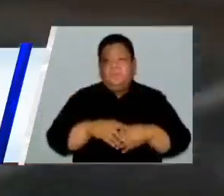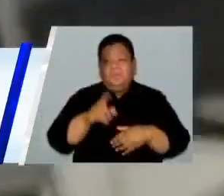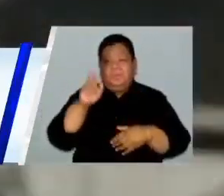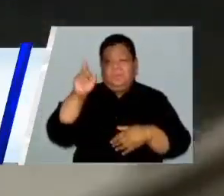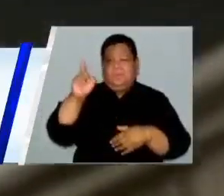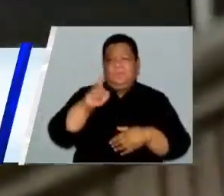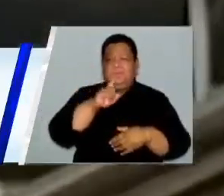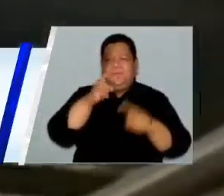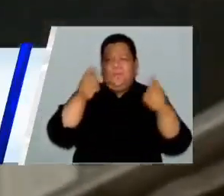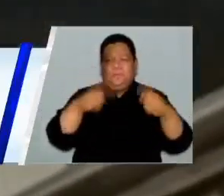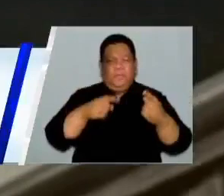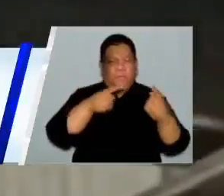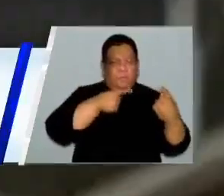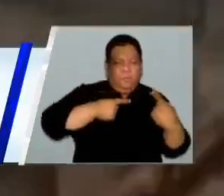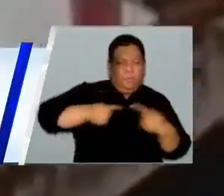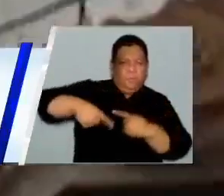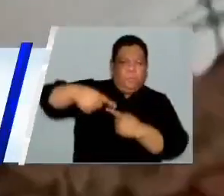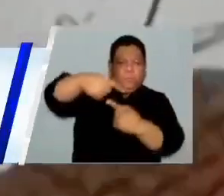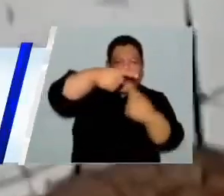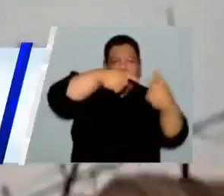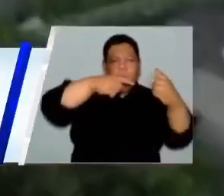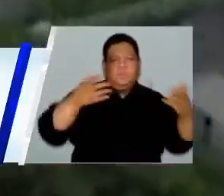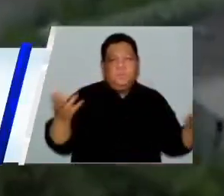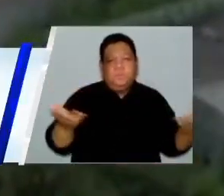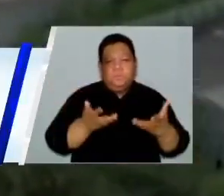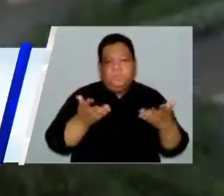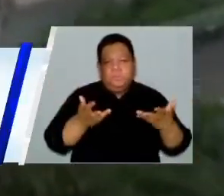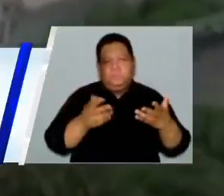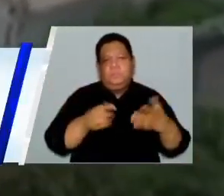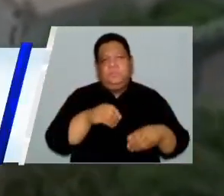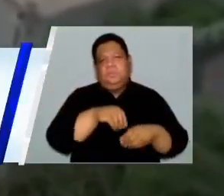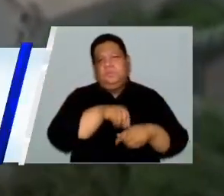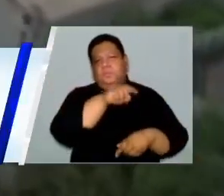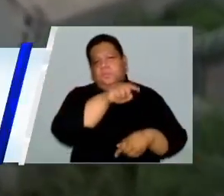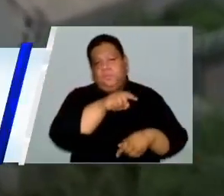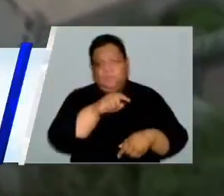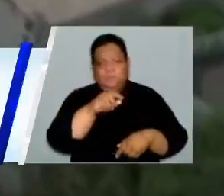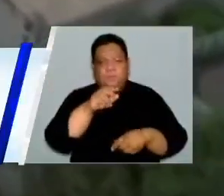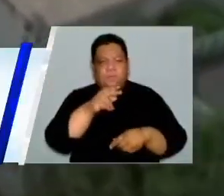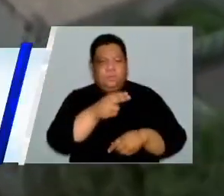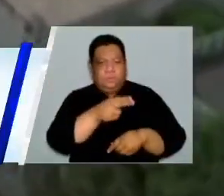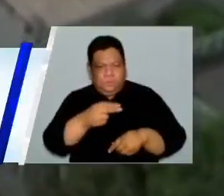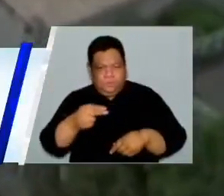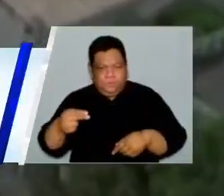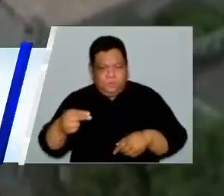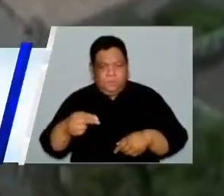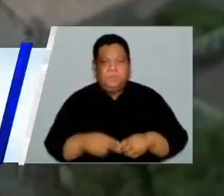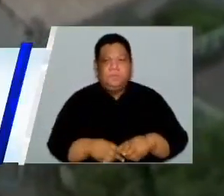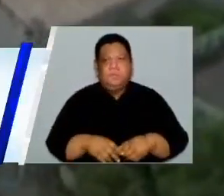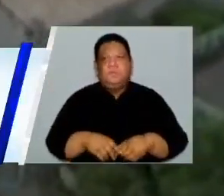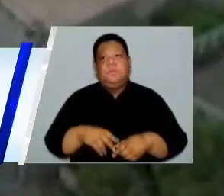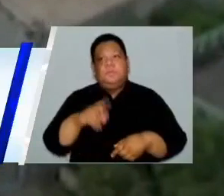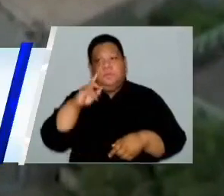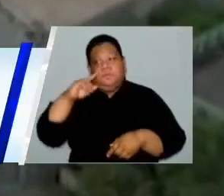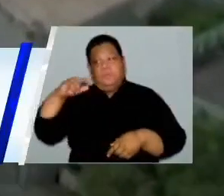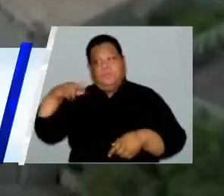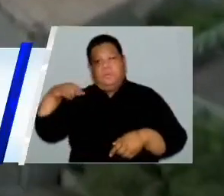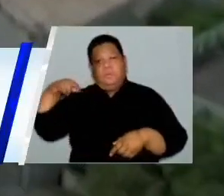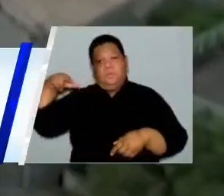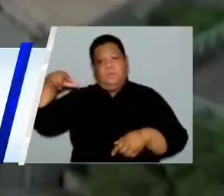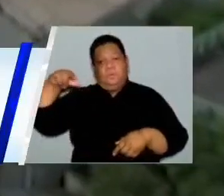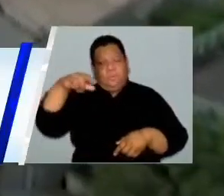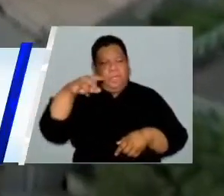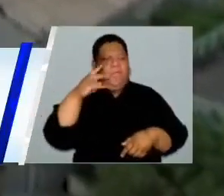buhawi sa sumedang sa West Java Indonesia tumambad kalaunan sa kuha ng drone ang matuklap na bubong at bahagi ng